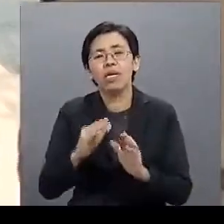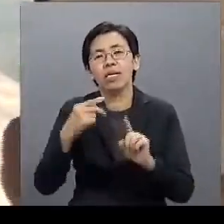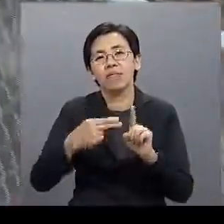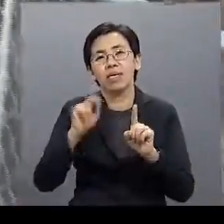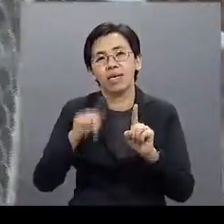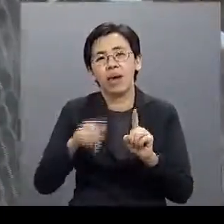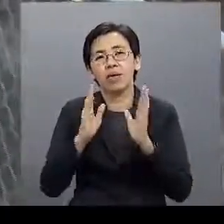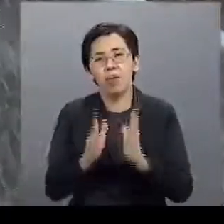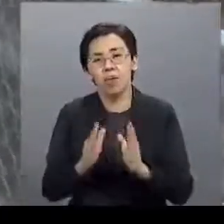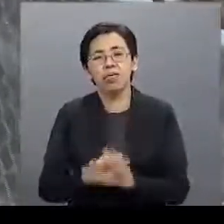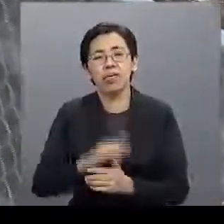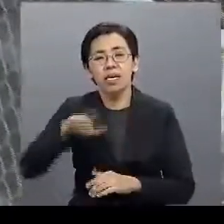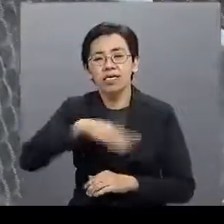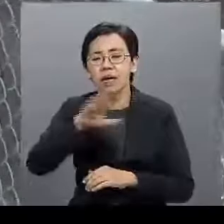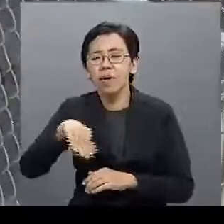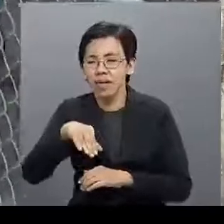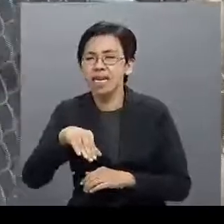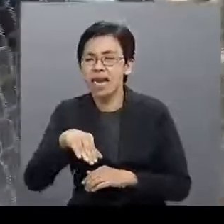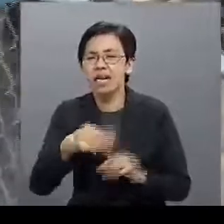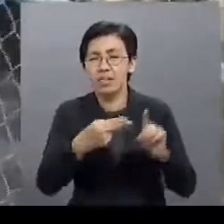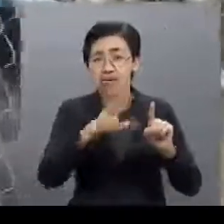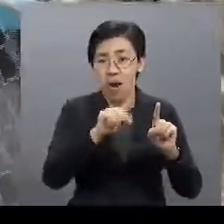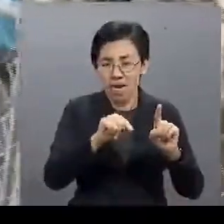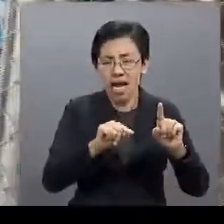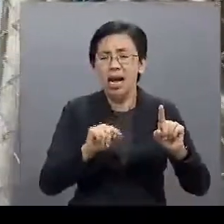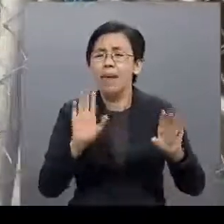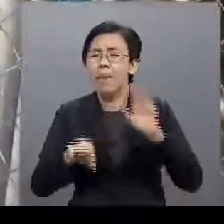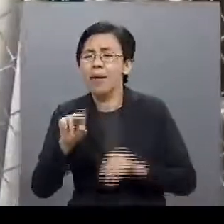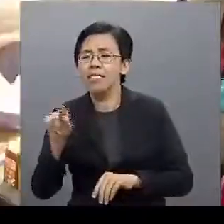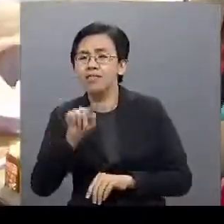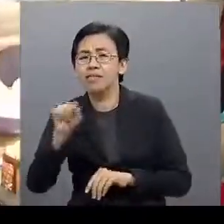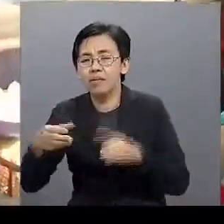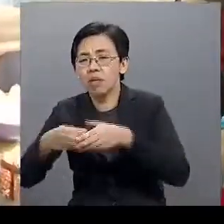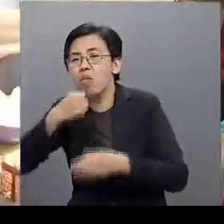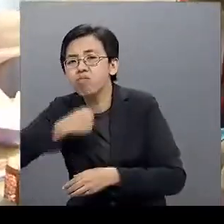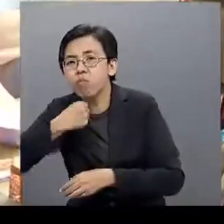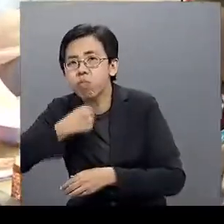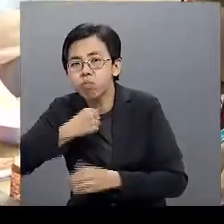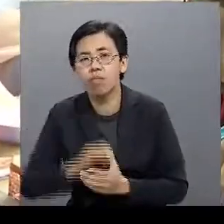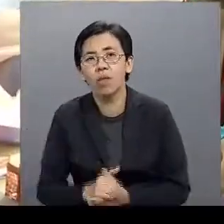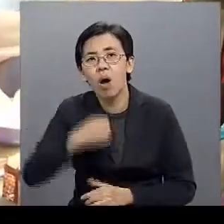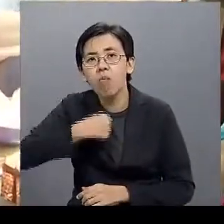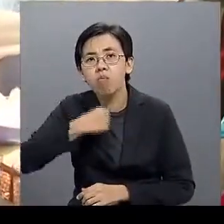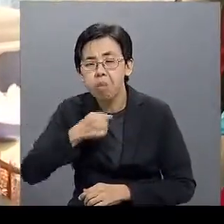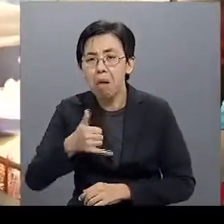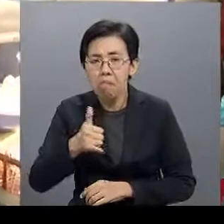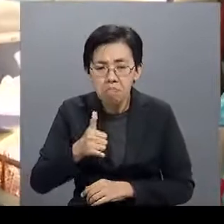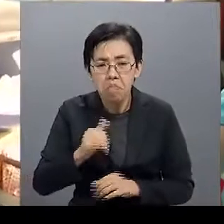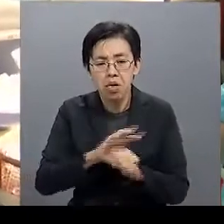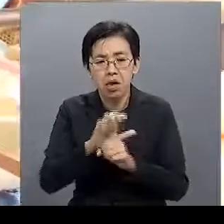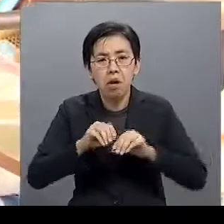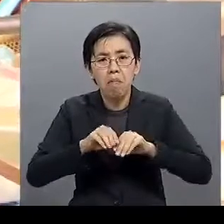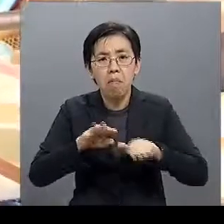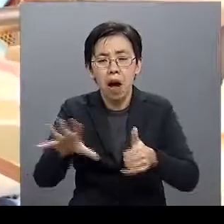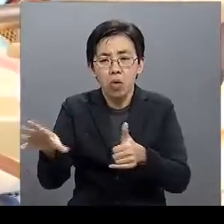ว่า 3,000 คนหรือละ30เป็นกลุ่มผู้สูงอายุซึ่งมีความเสี่ยงหากเกิดการแพร่ระบาดของเชื้อโควิด